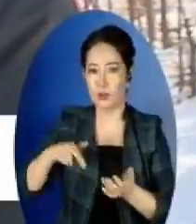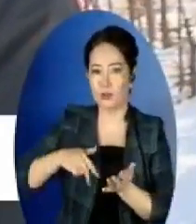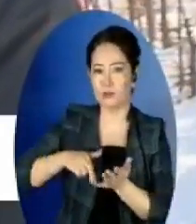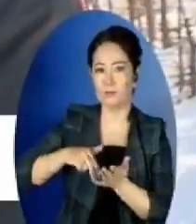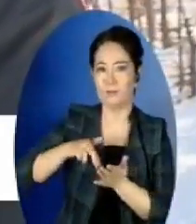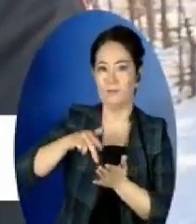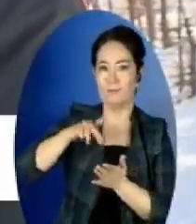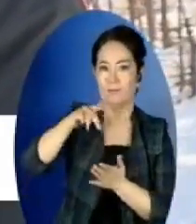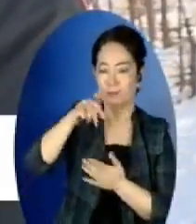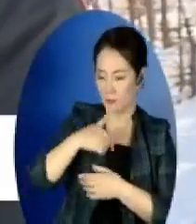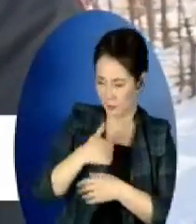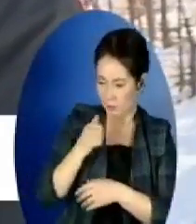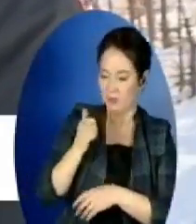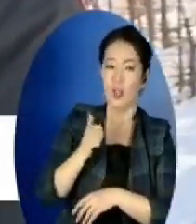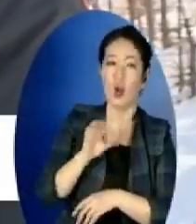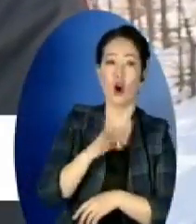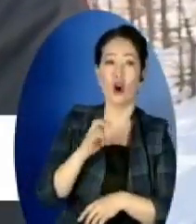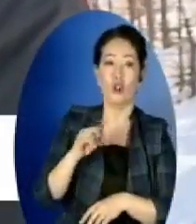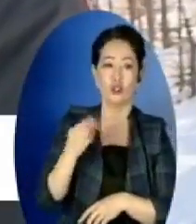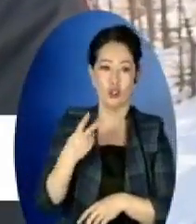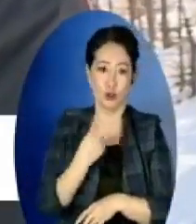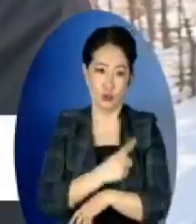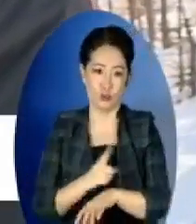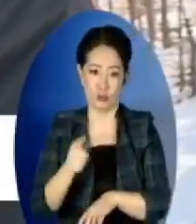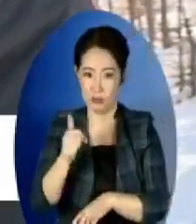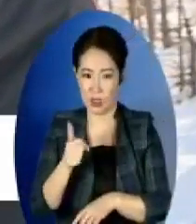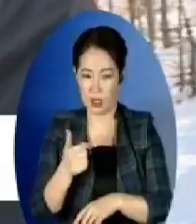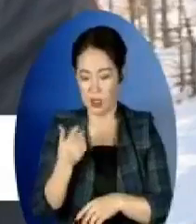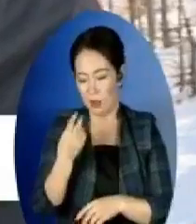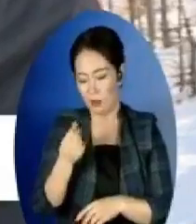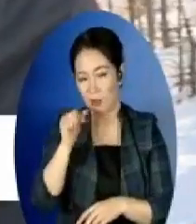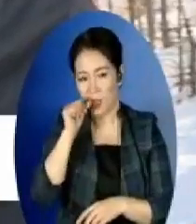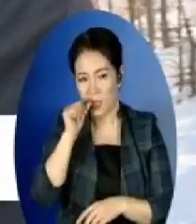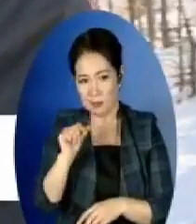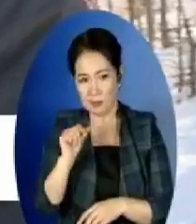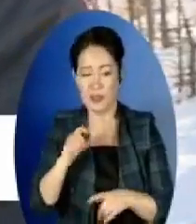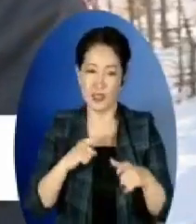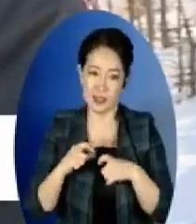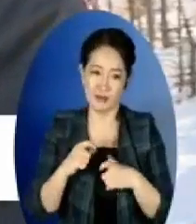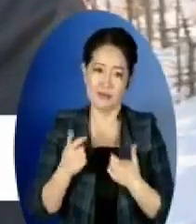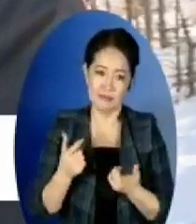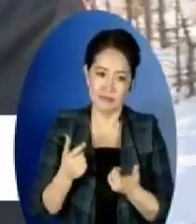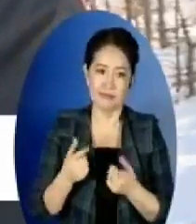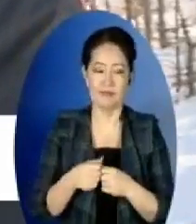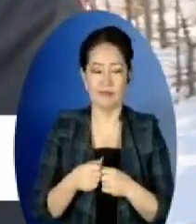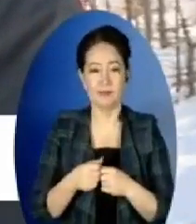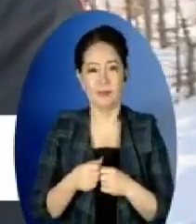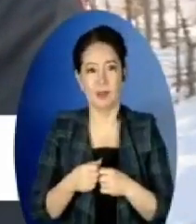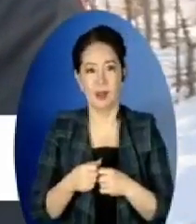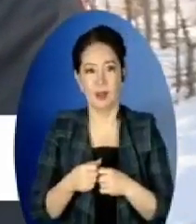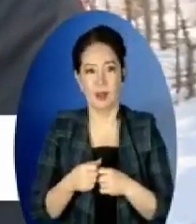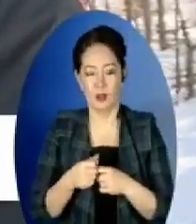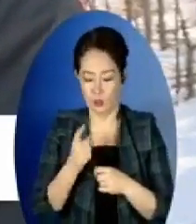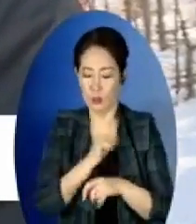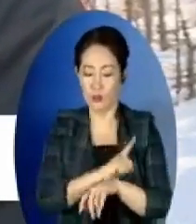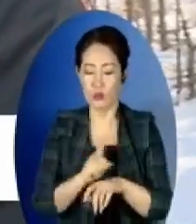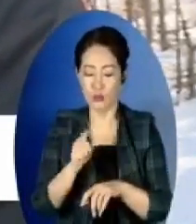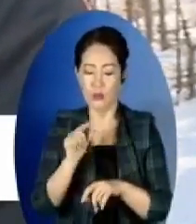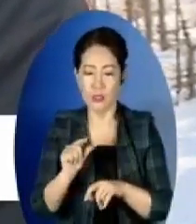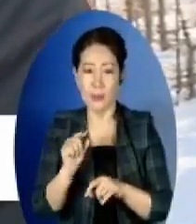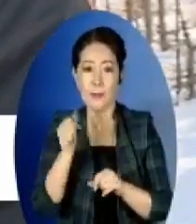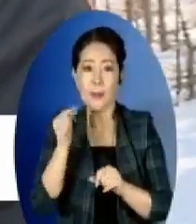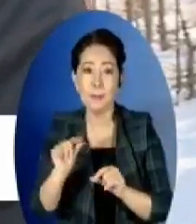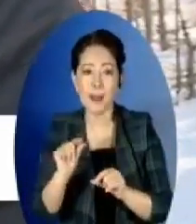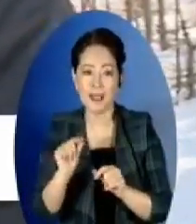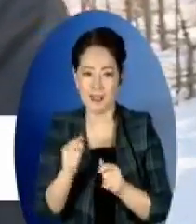хэрнэх үр өгөөжтэй юм. Хөрөнгө мөнгөний хувьд та эдийн засгийн хувьд үр өгөөжтэй хайрцангу